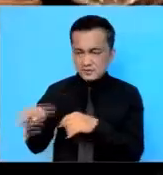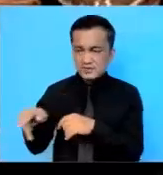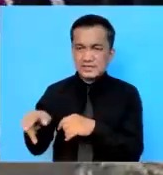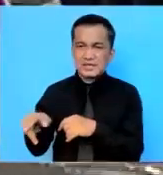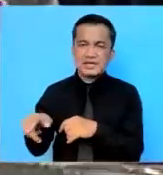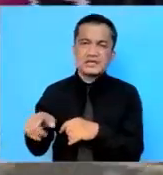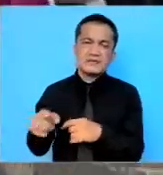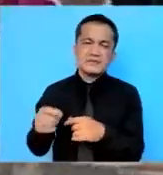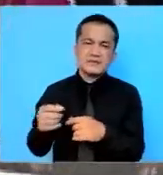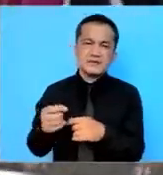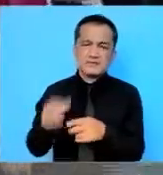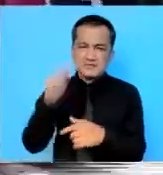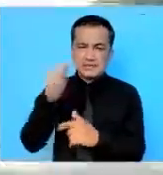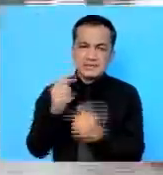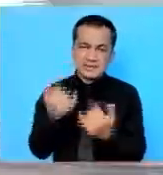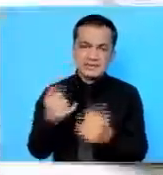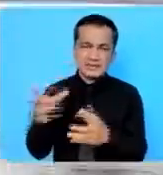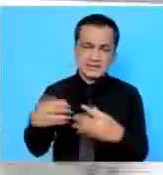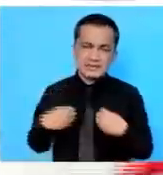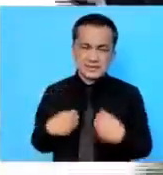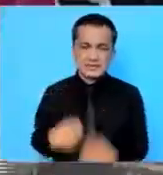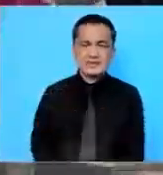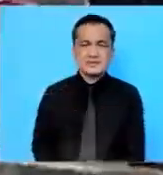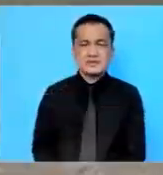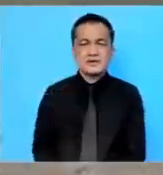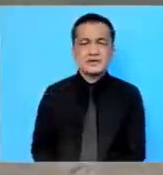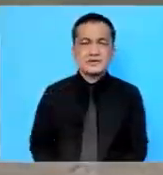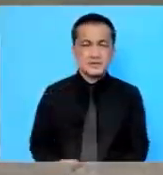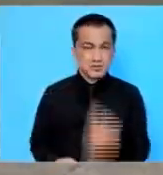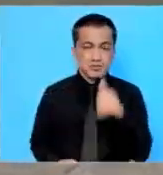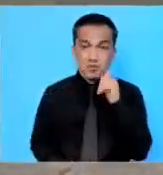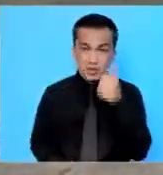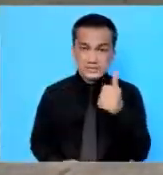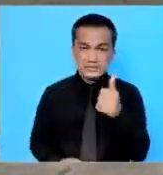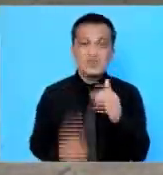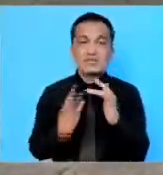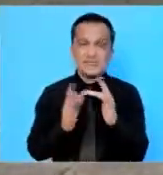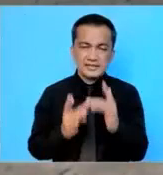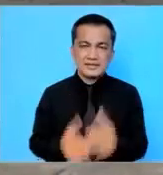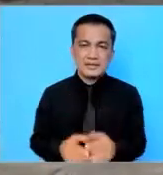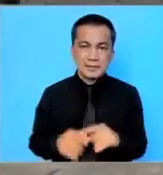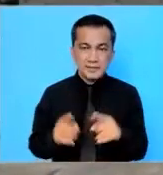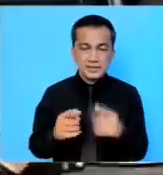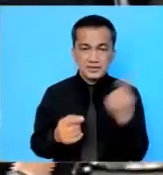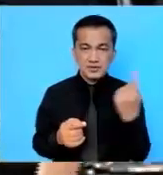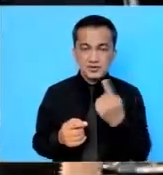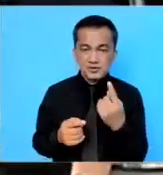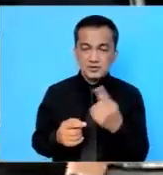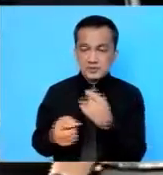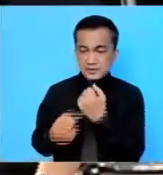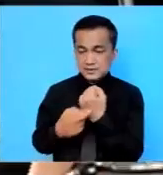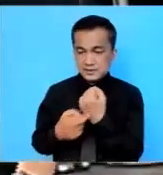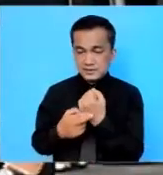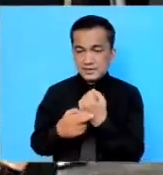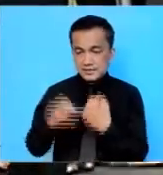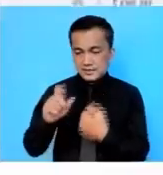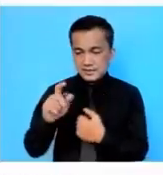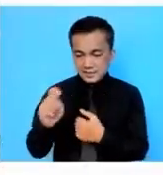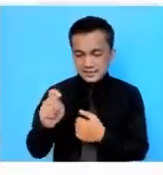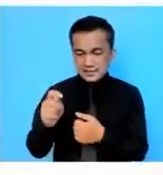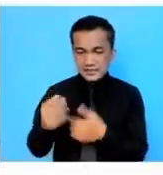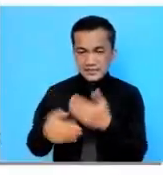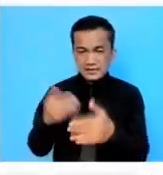ngayong araw. Simula bukas, puro online na. Yun nga lang, tanging mga nakapagpa-reserve lang ng slots ang